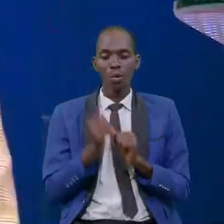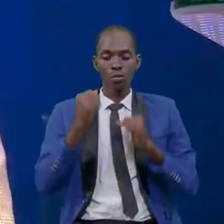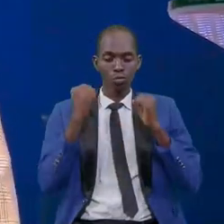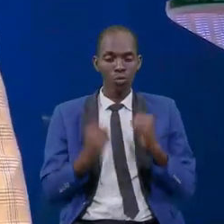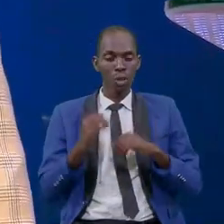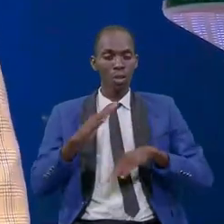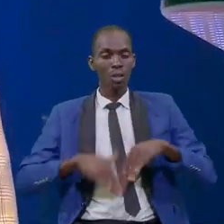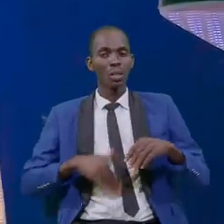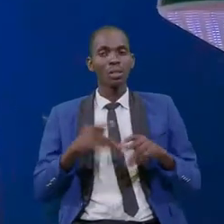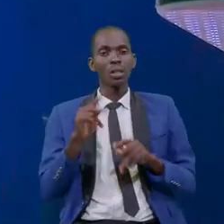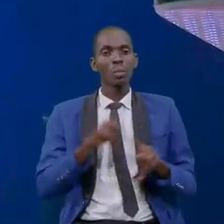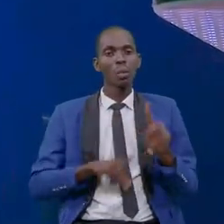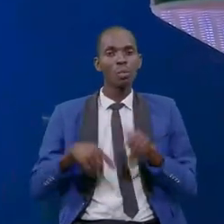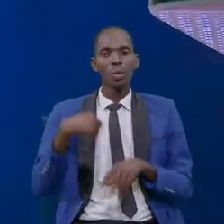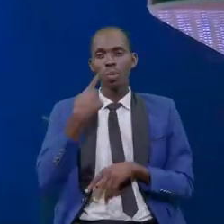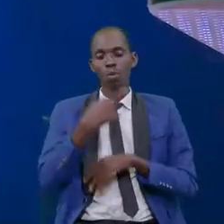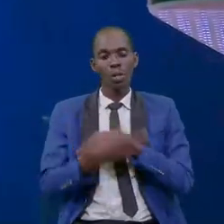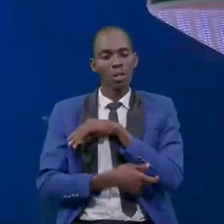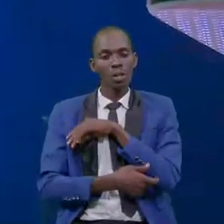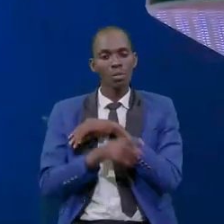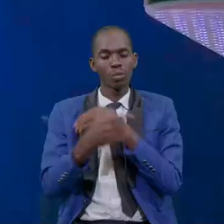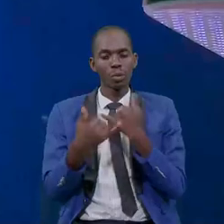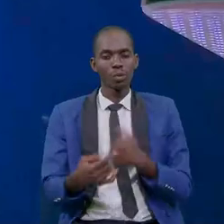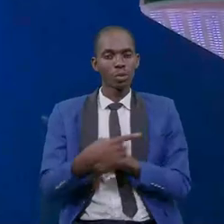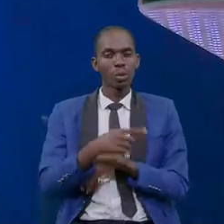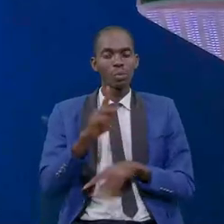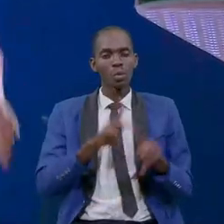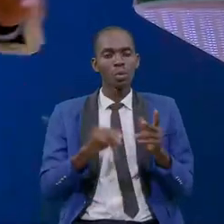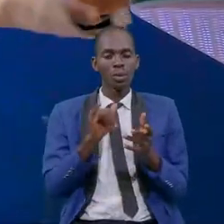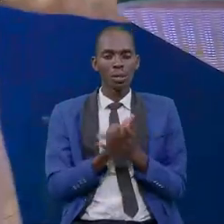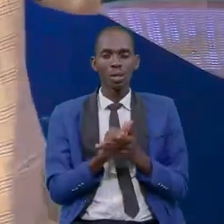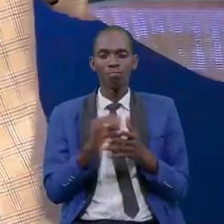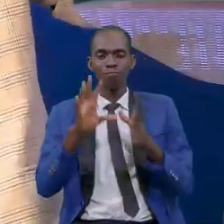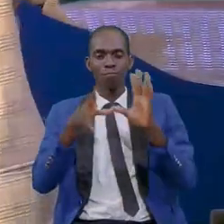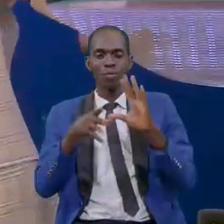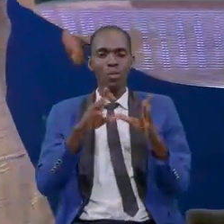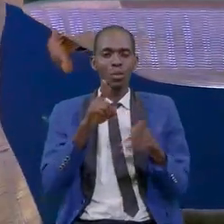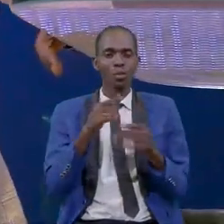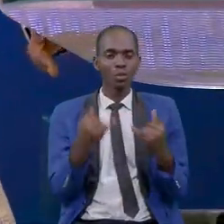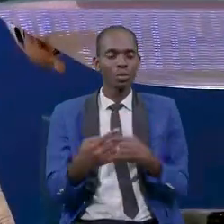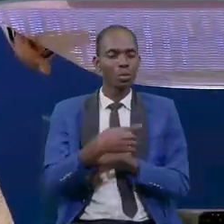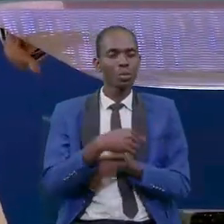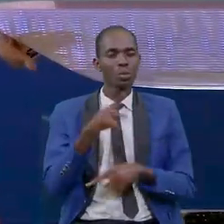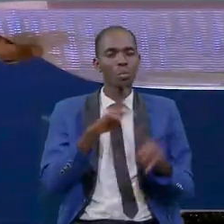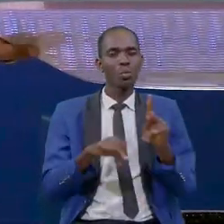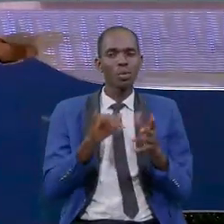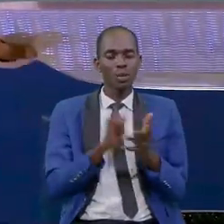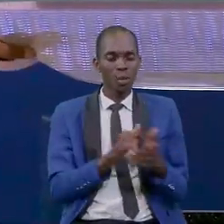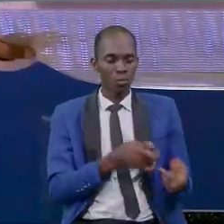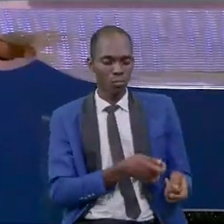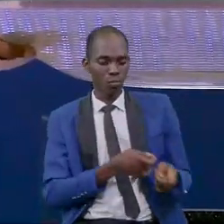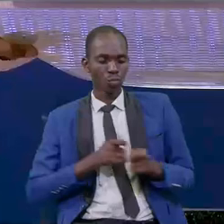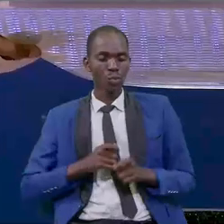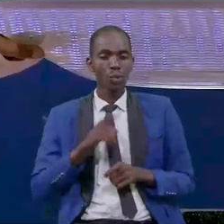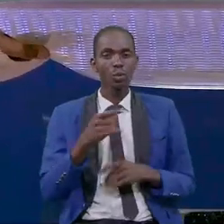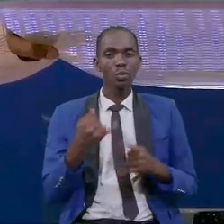vous avez surmonté, et les gens qui vous tentent aujourd'hui, les gens qui